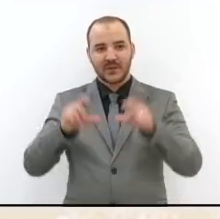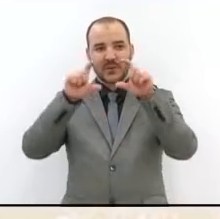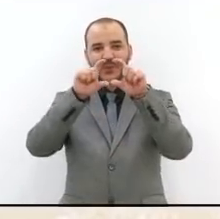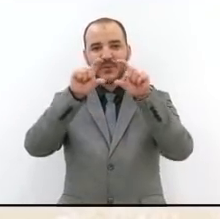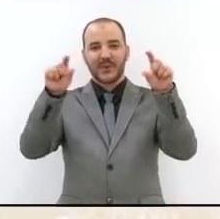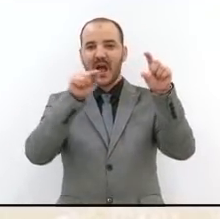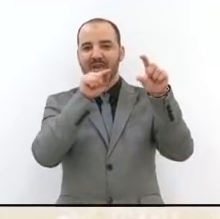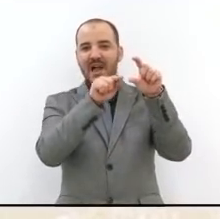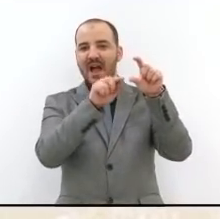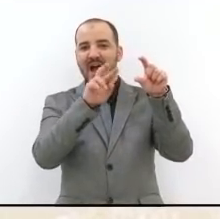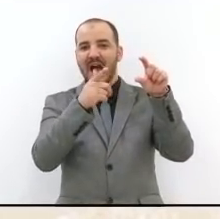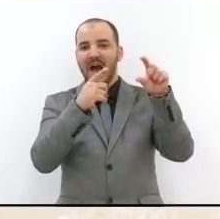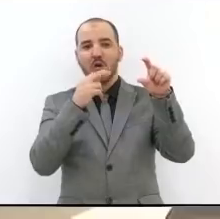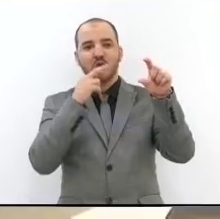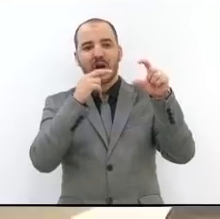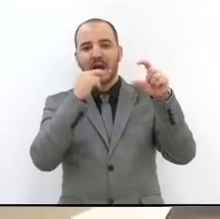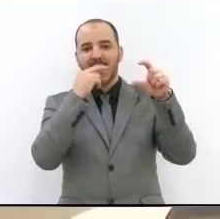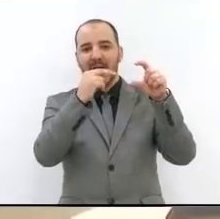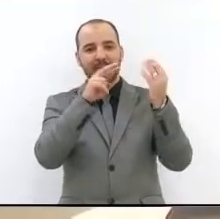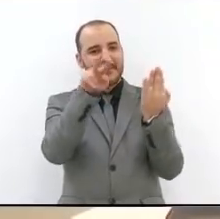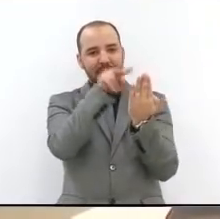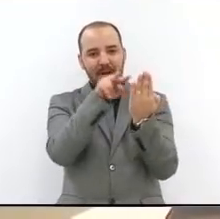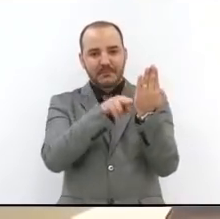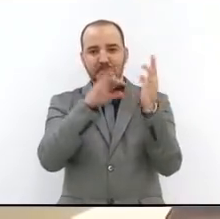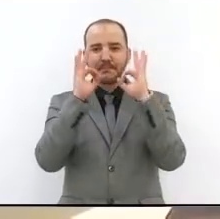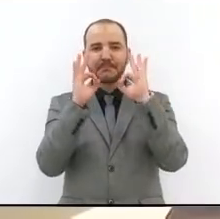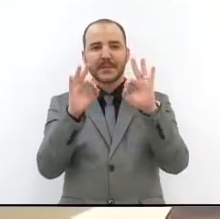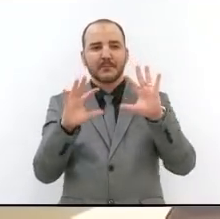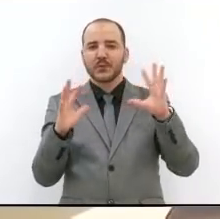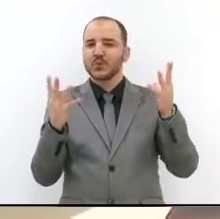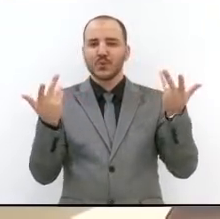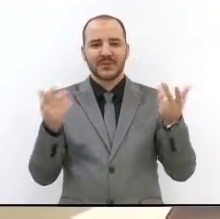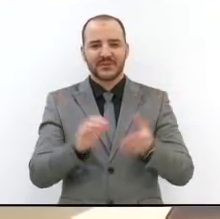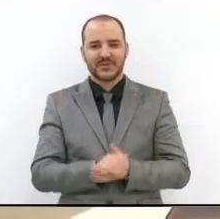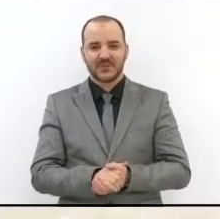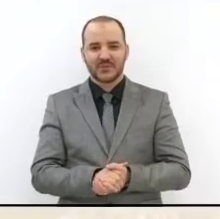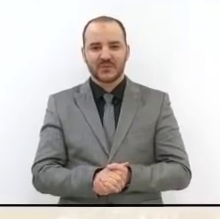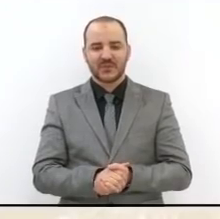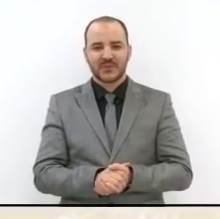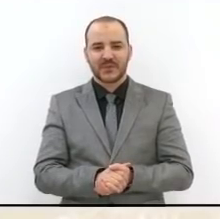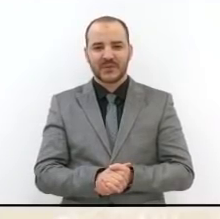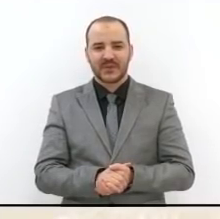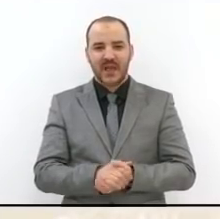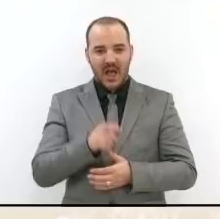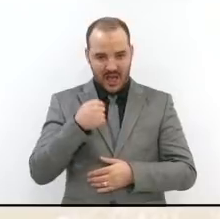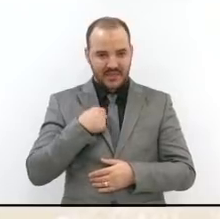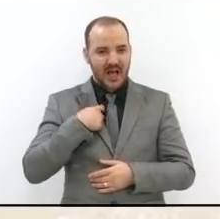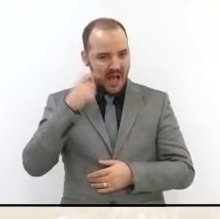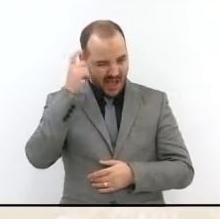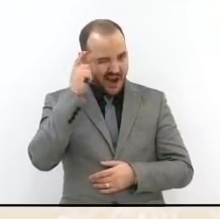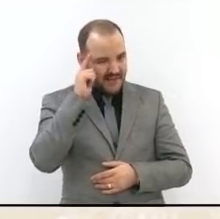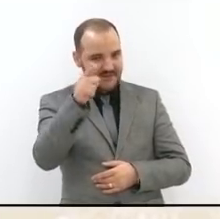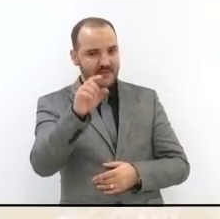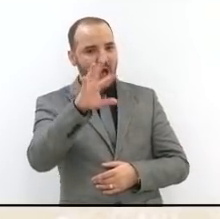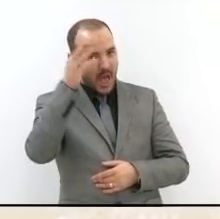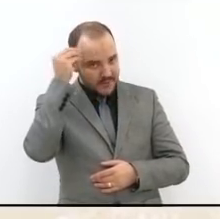نعم أبنائي، حاولوا قراءة الآية التي أمامكم الآن. أعلم أنكم ستقرؤونها